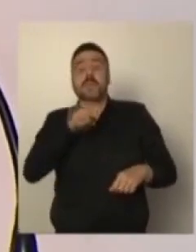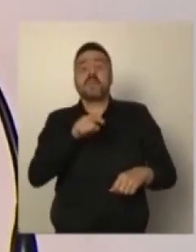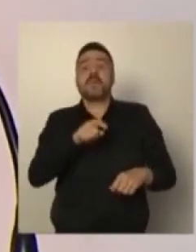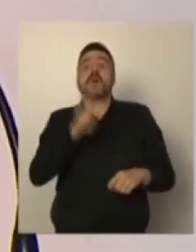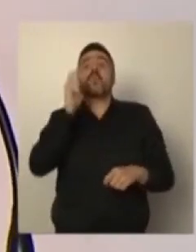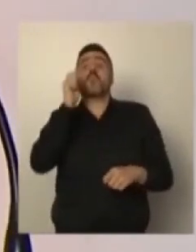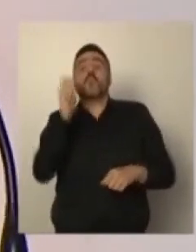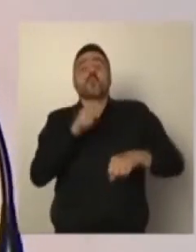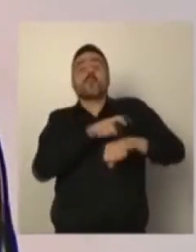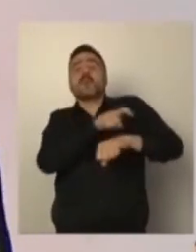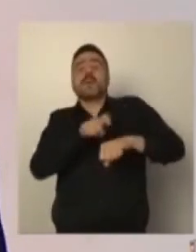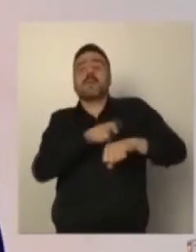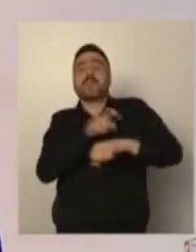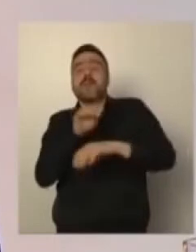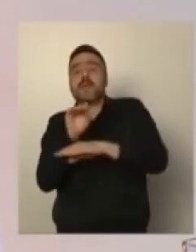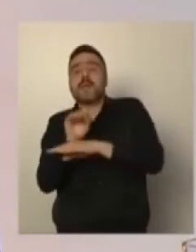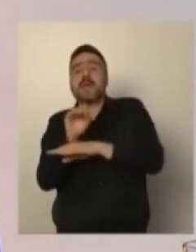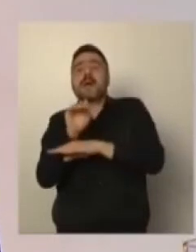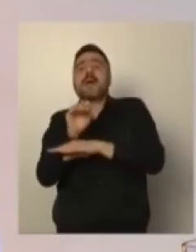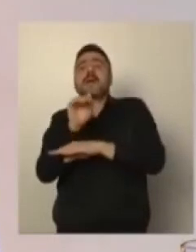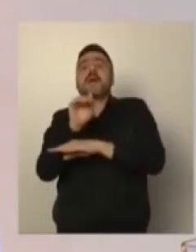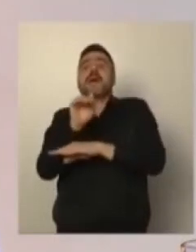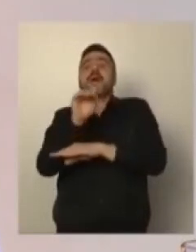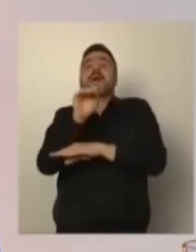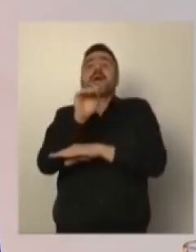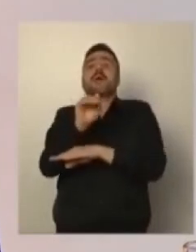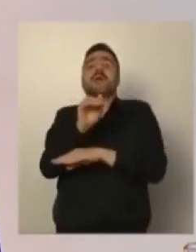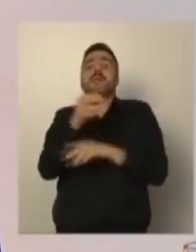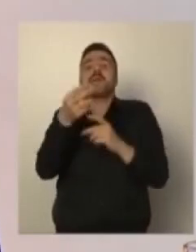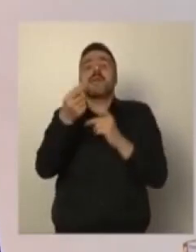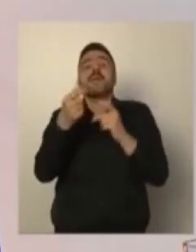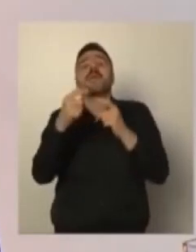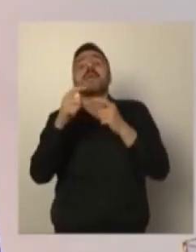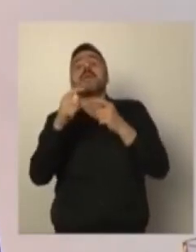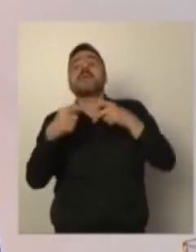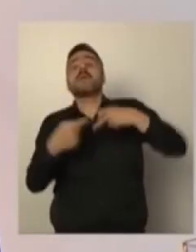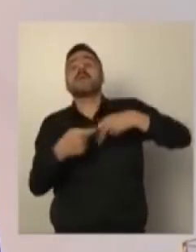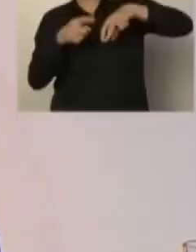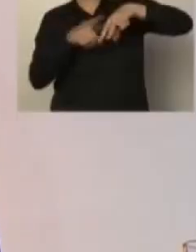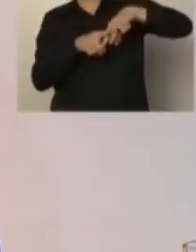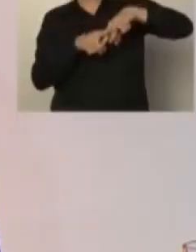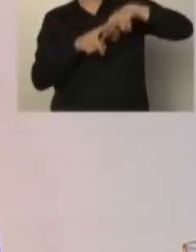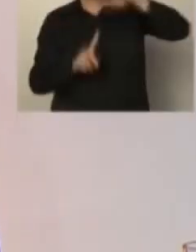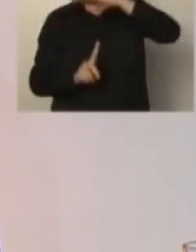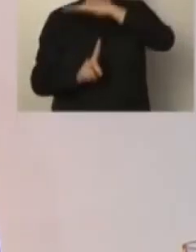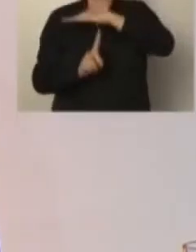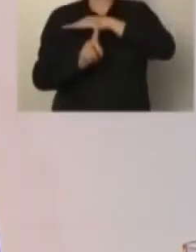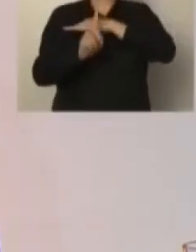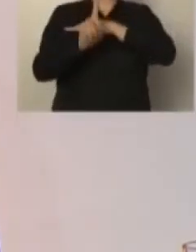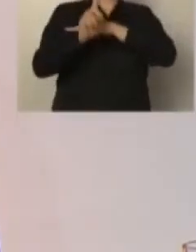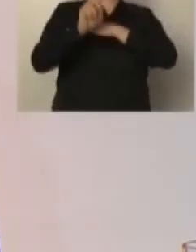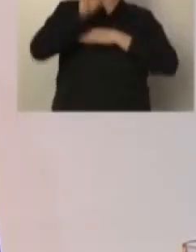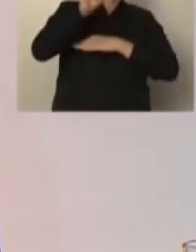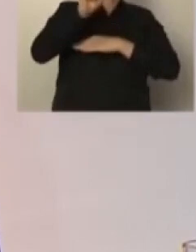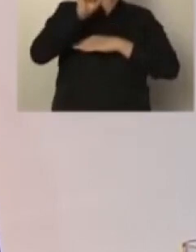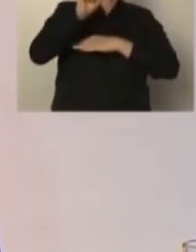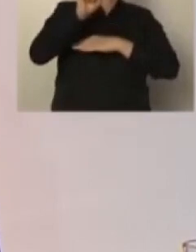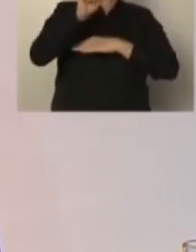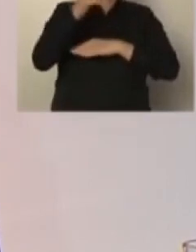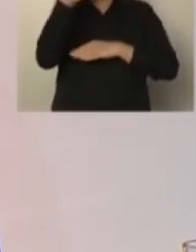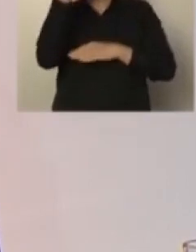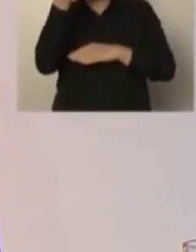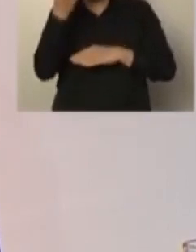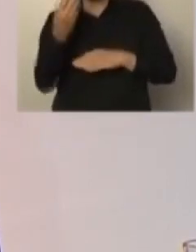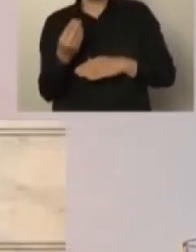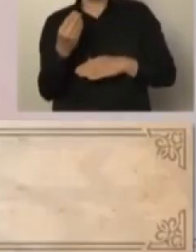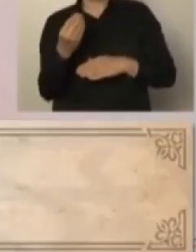zamanlar yaşadığı dönemde İsra ve Miraç hadisesi vuku bularak